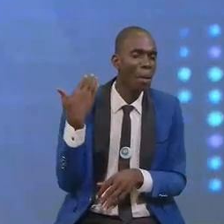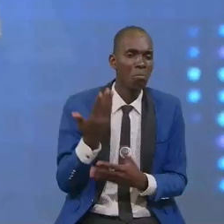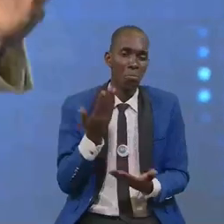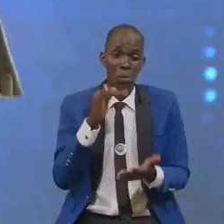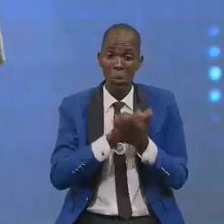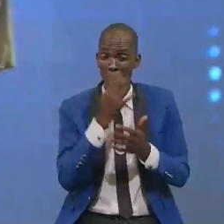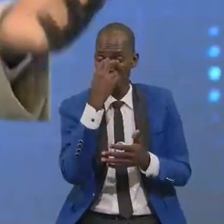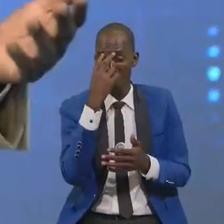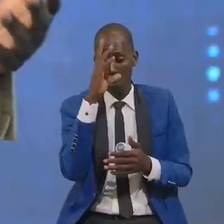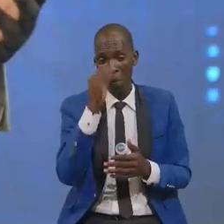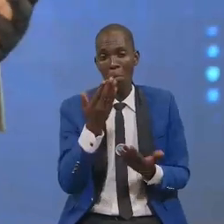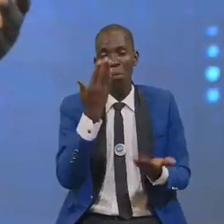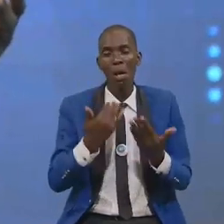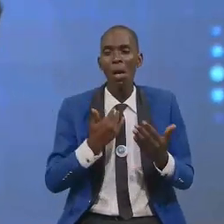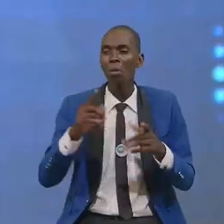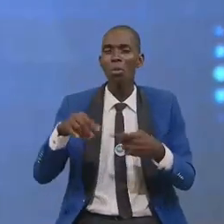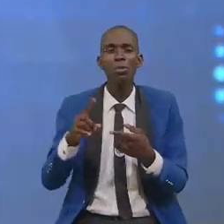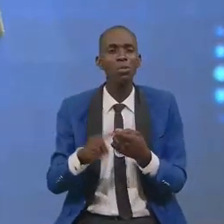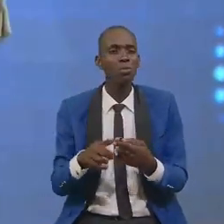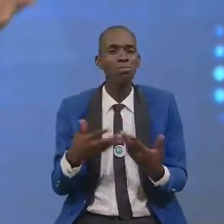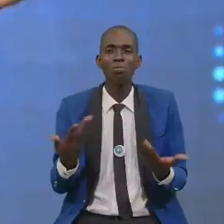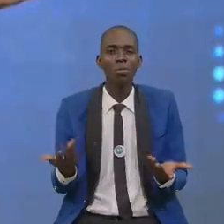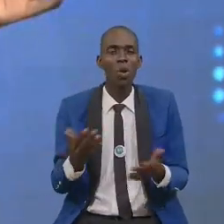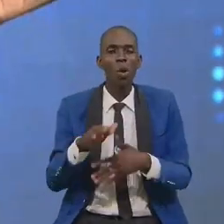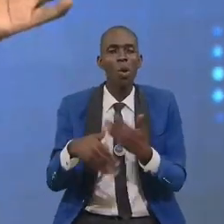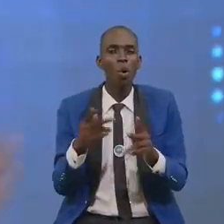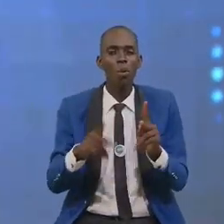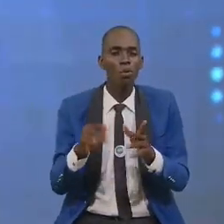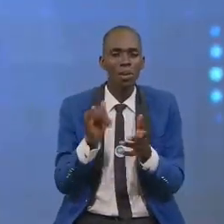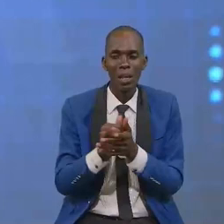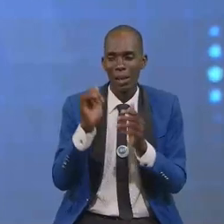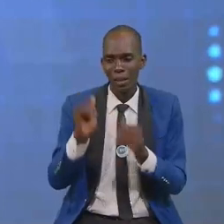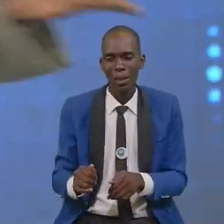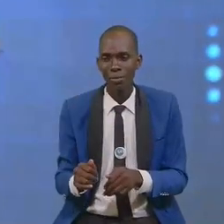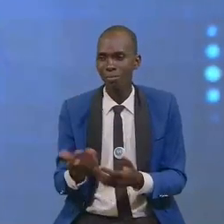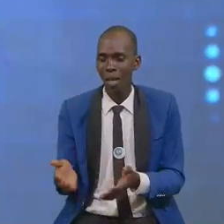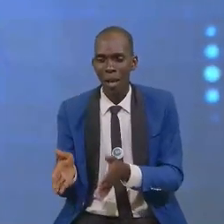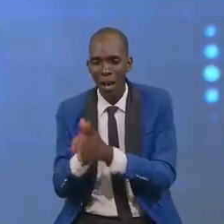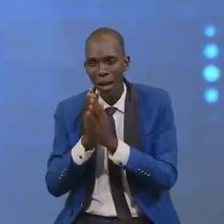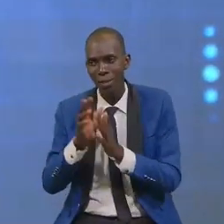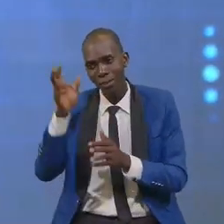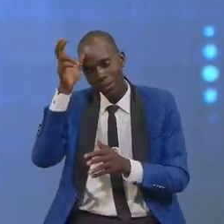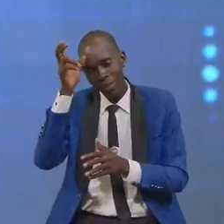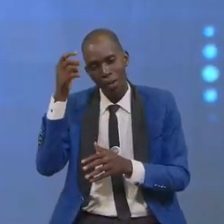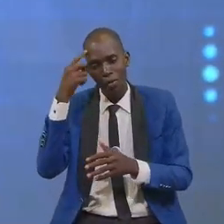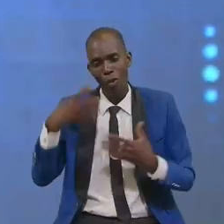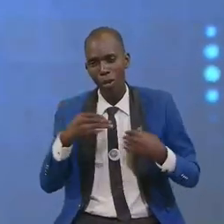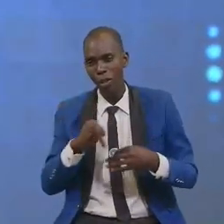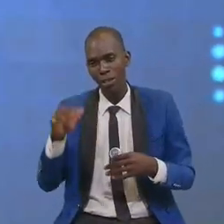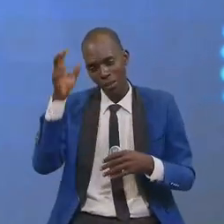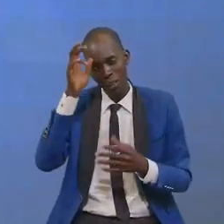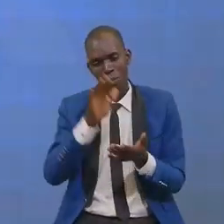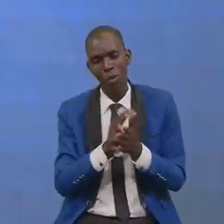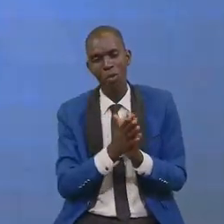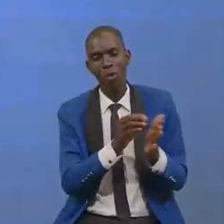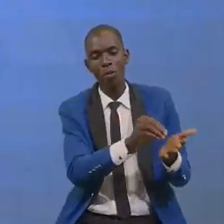il y a les verres ce qui peut contacter Satan pour lui et Satan devient son Seigneur